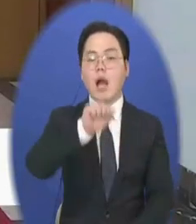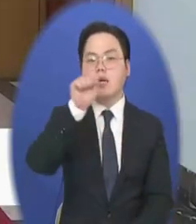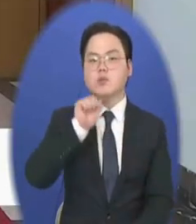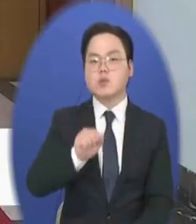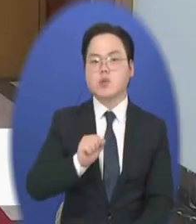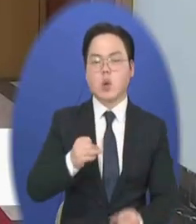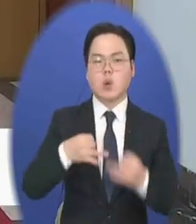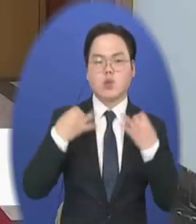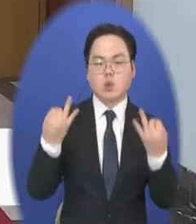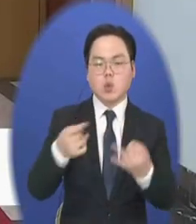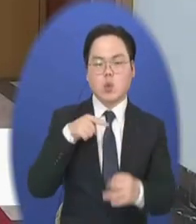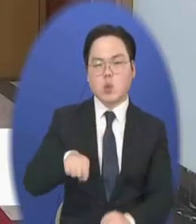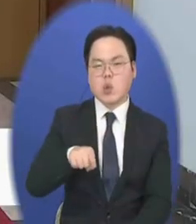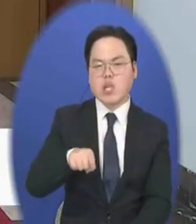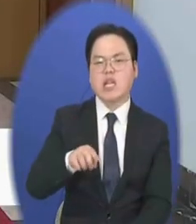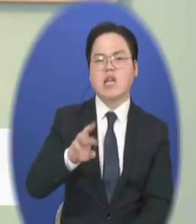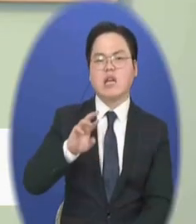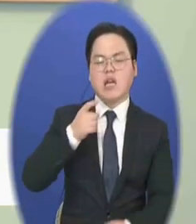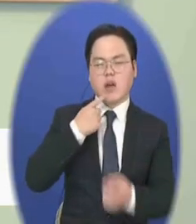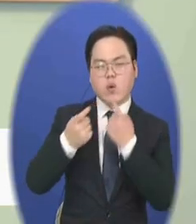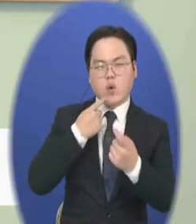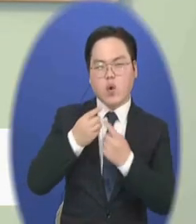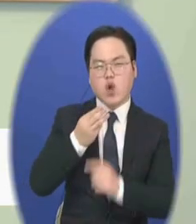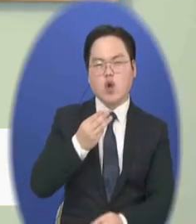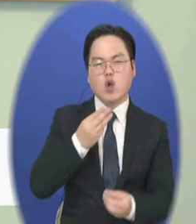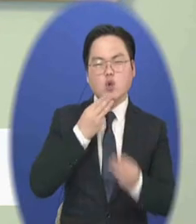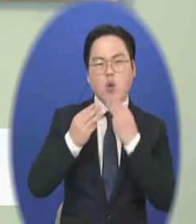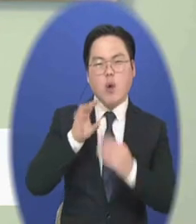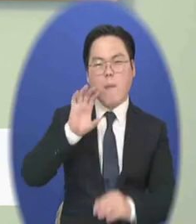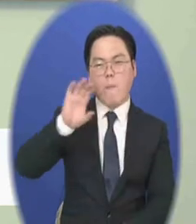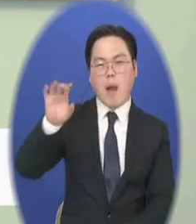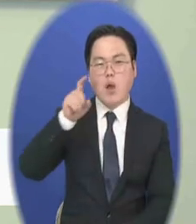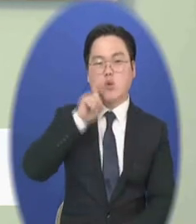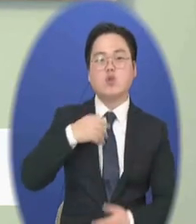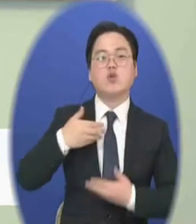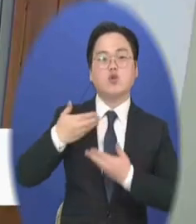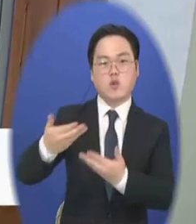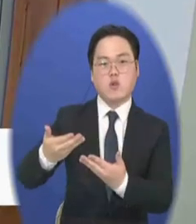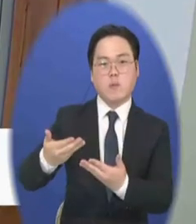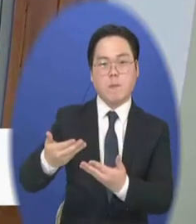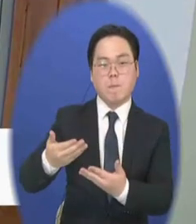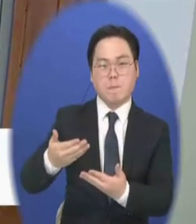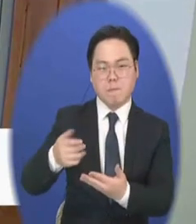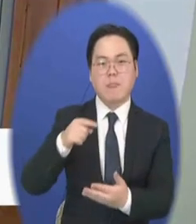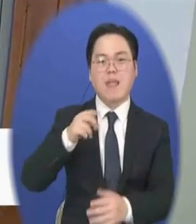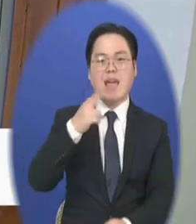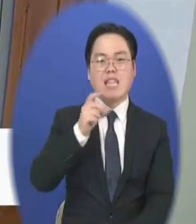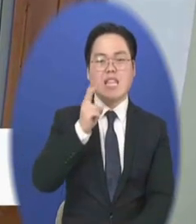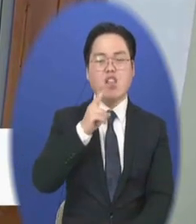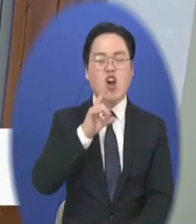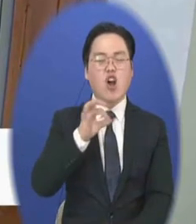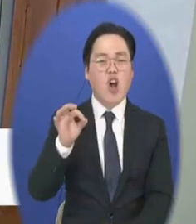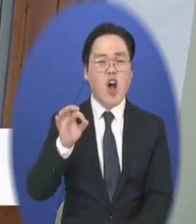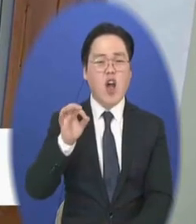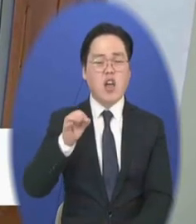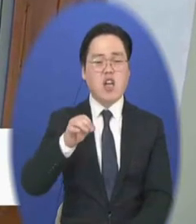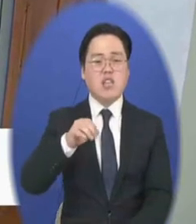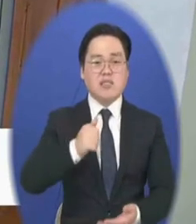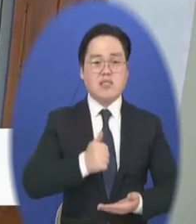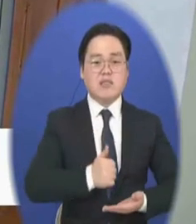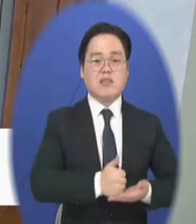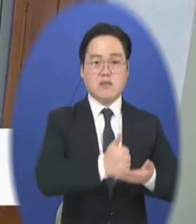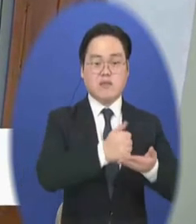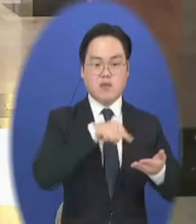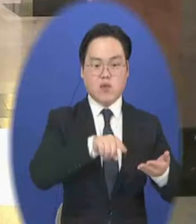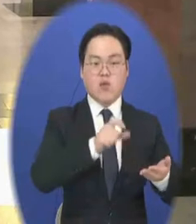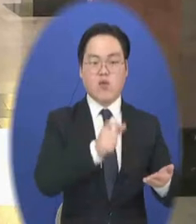халдшгүй байдлын дэд хороо хэд хэдэн удаа хилэлцэж шүүхийн байгууллагад хүсэлт хүргүүлсэн байна. Халдшгүй байдлын дэд хороо улсын хурлын сонгуульд нэрэн төвшөөд сонгогдсон хүний